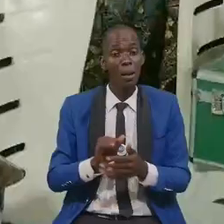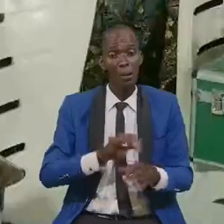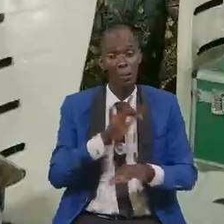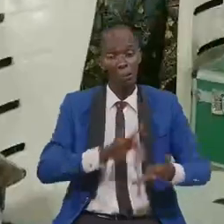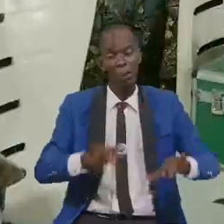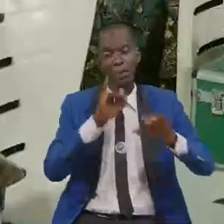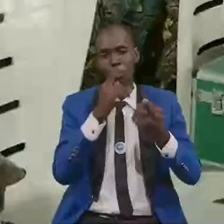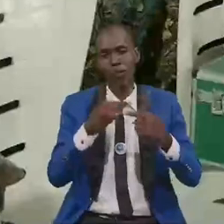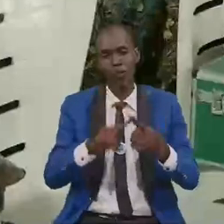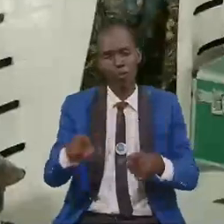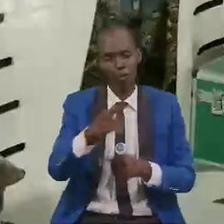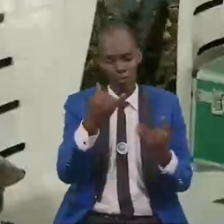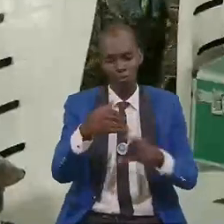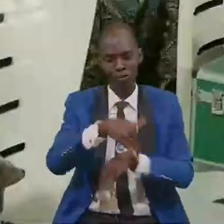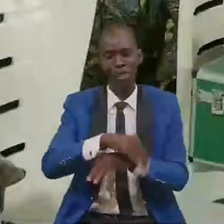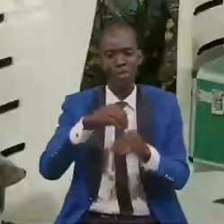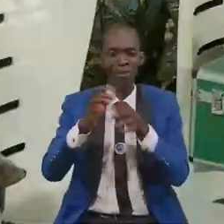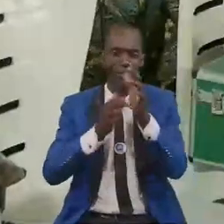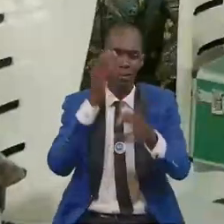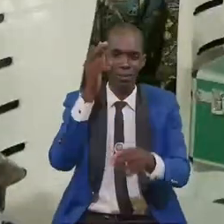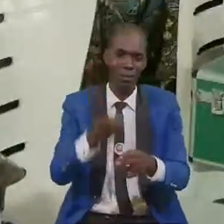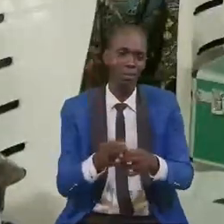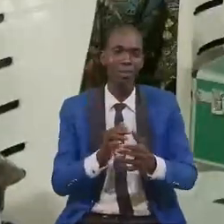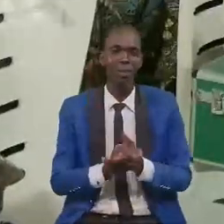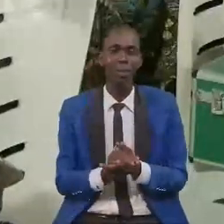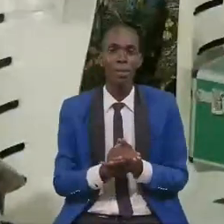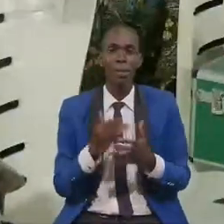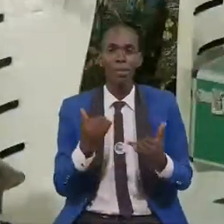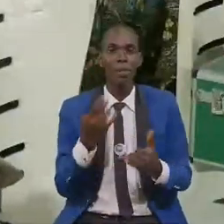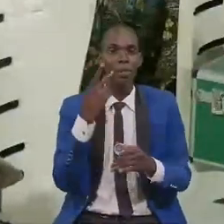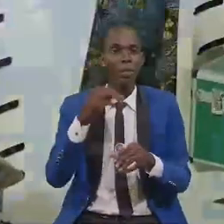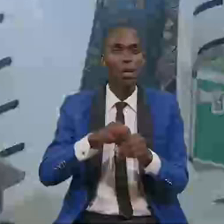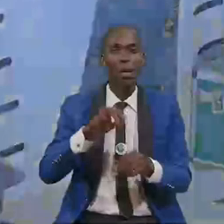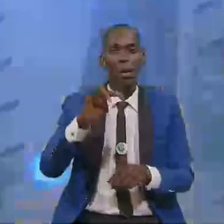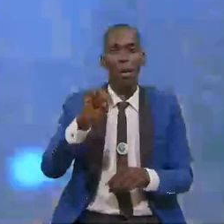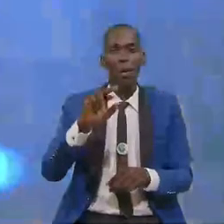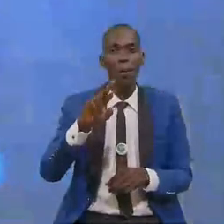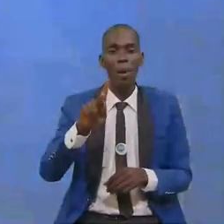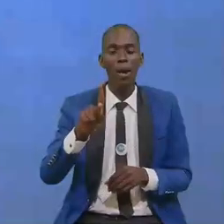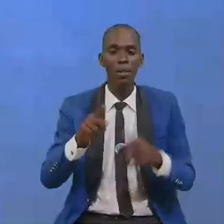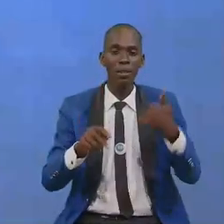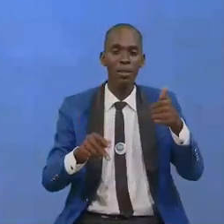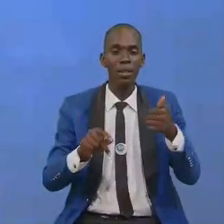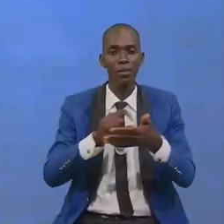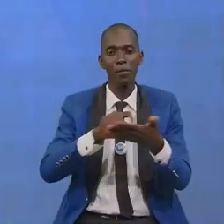ce soir même marque chapitre 10 46